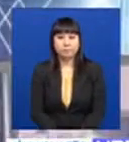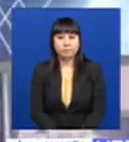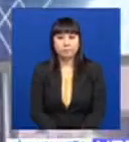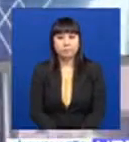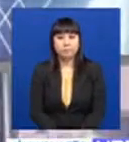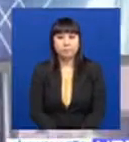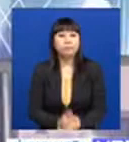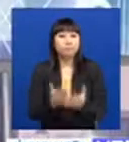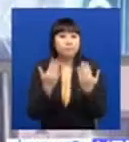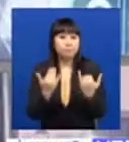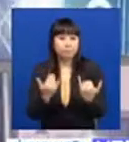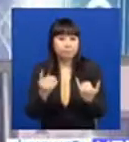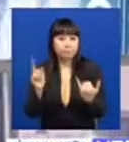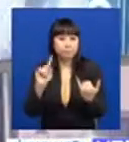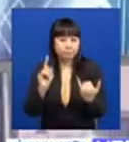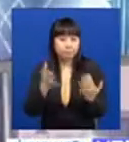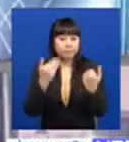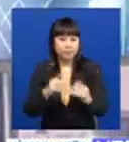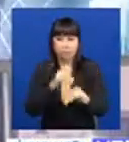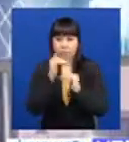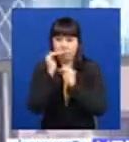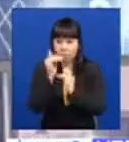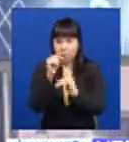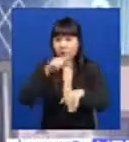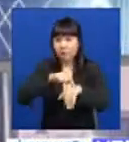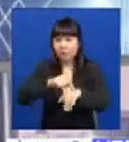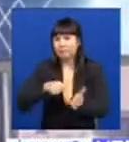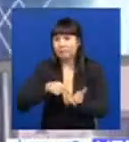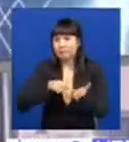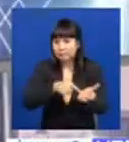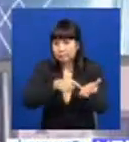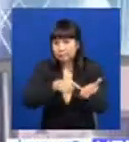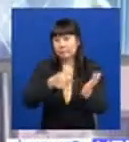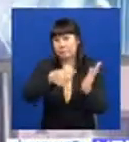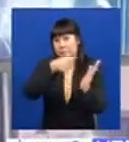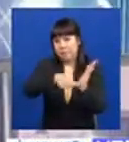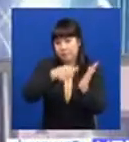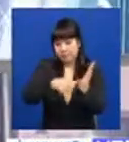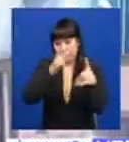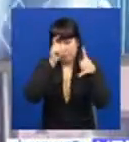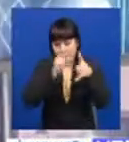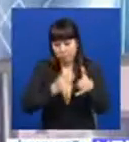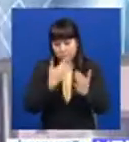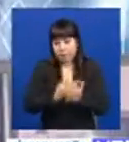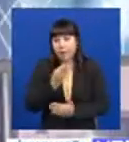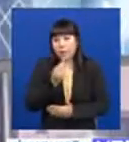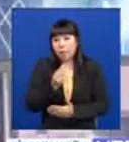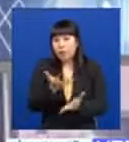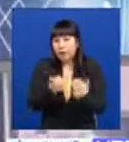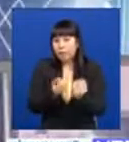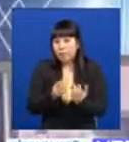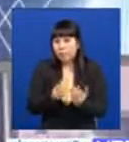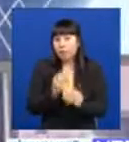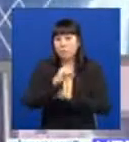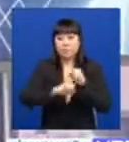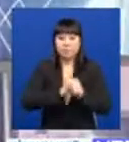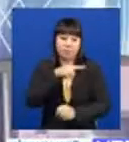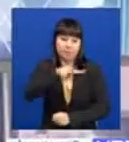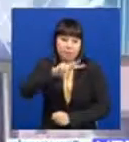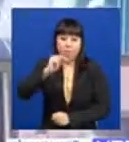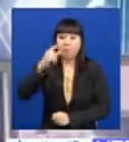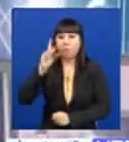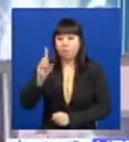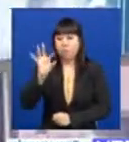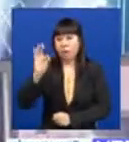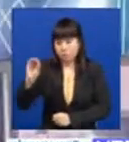และขณะนี้นะคะก็ถึงกำหนดเวลาของการยื่นแบบแสดงรายการภาษีเงินได้บุคคลธรรมดาประจำปีภงด 90